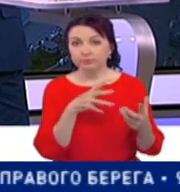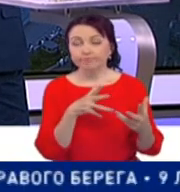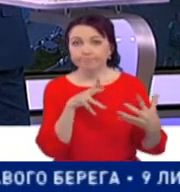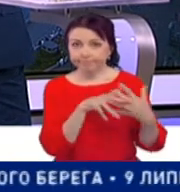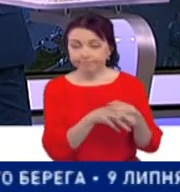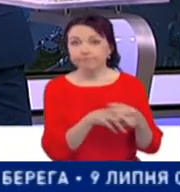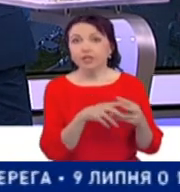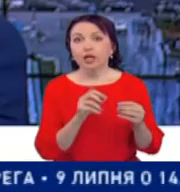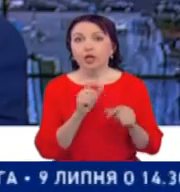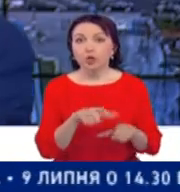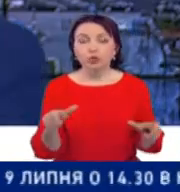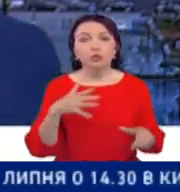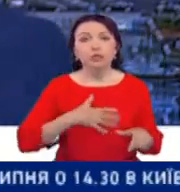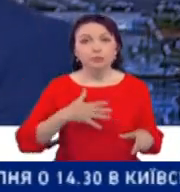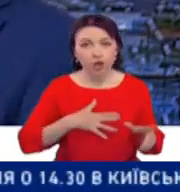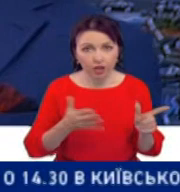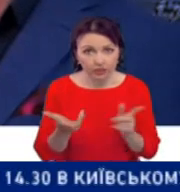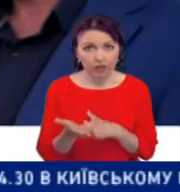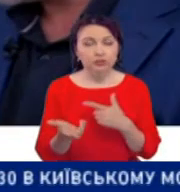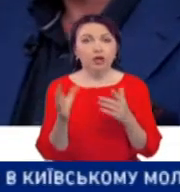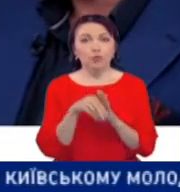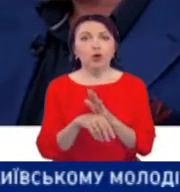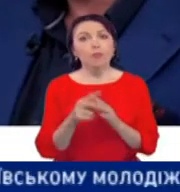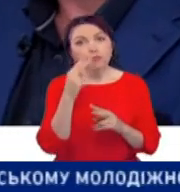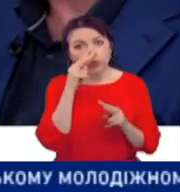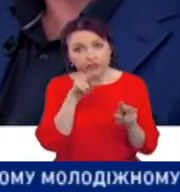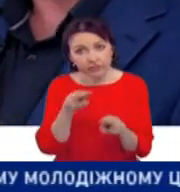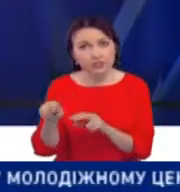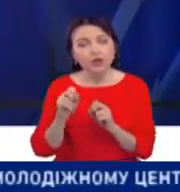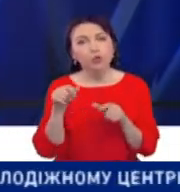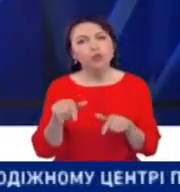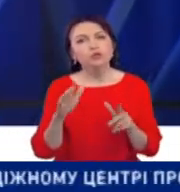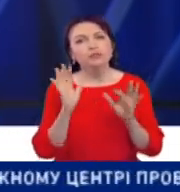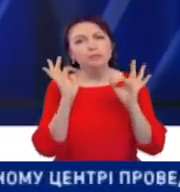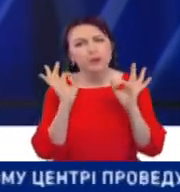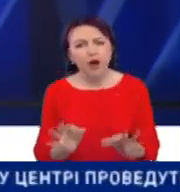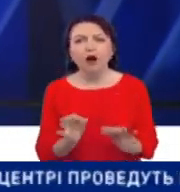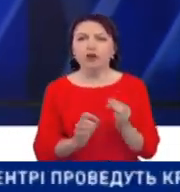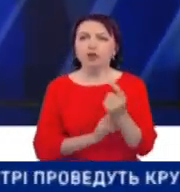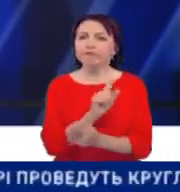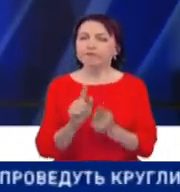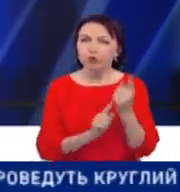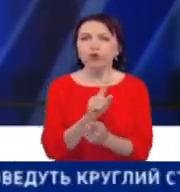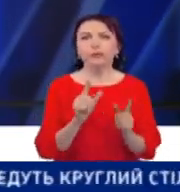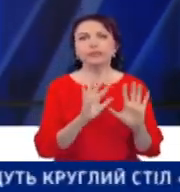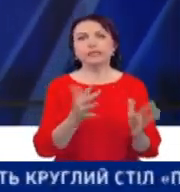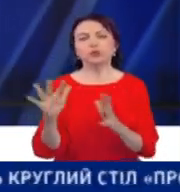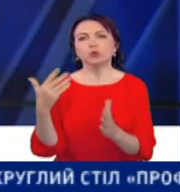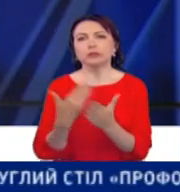там, і кримчани так само, подивилися б, що в нас тут все йде правильно. Реформи здійснюються, от такого